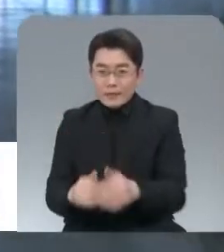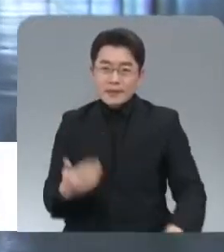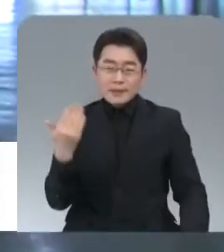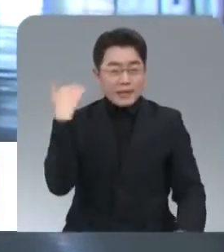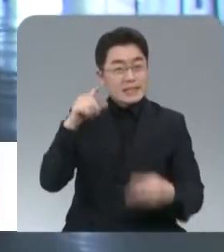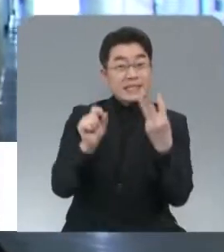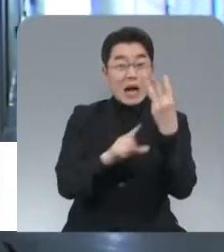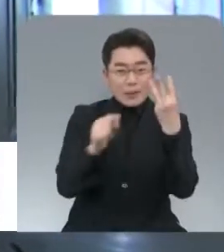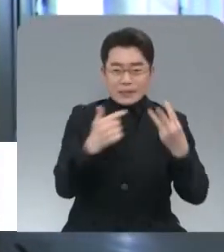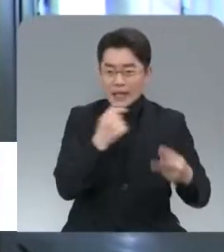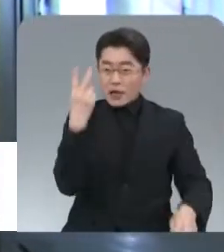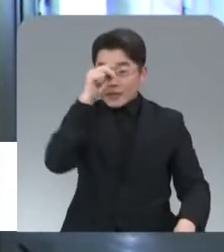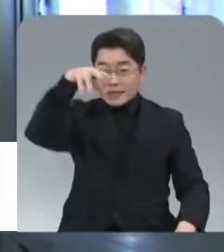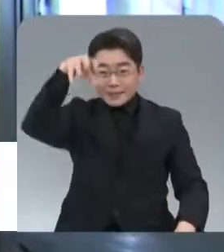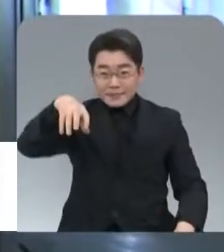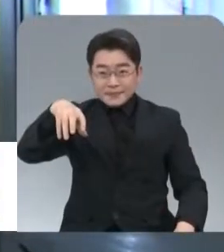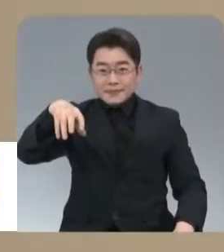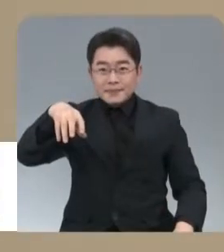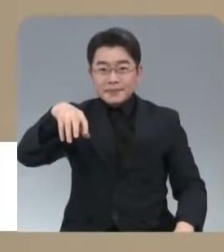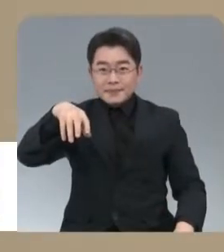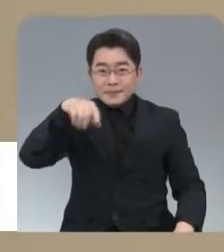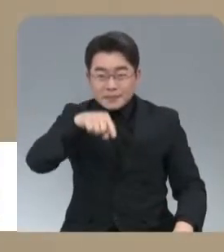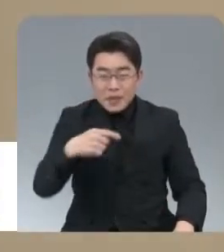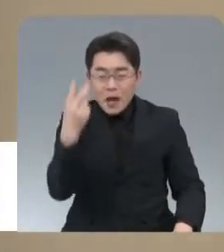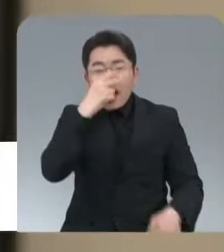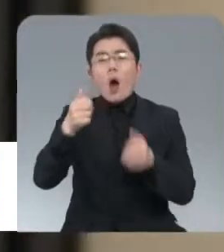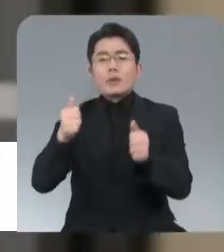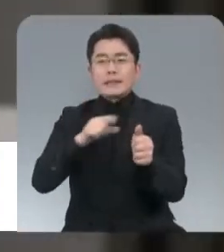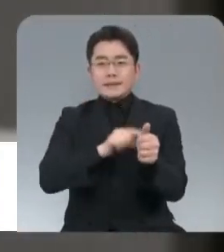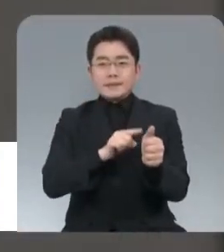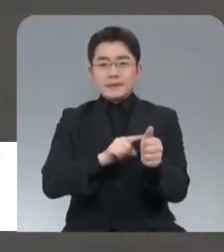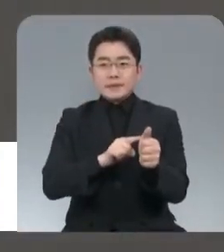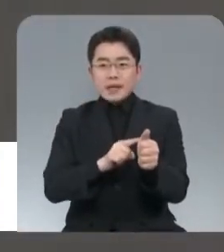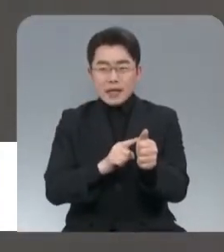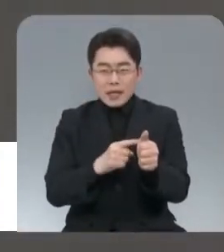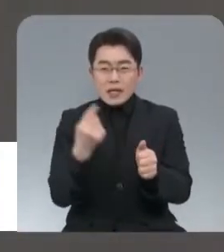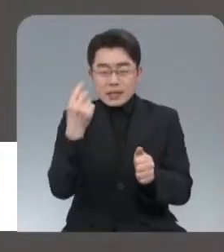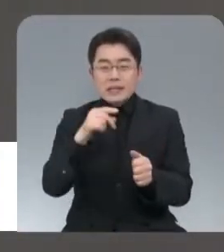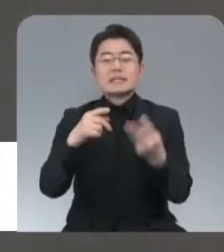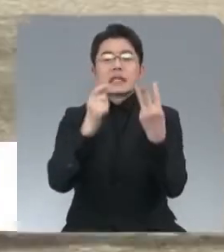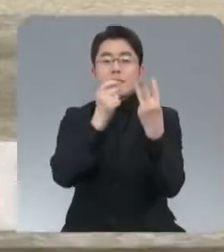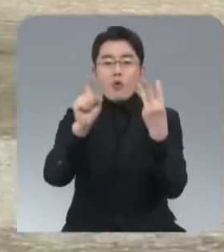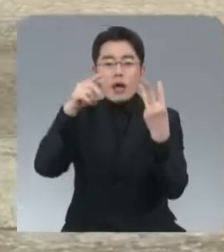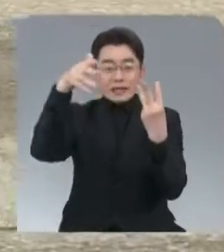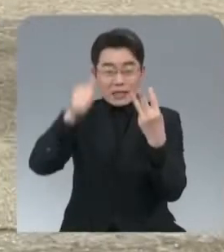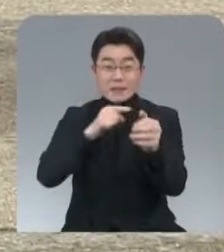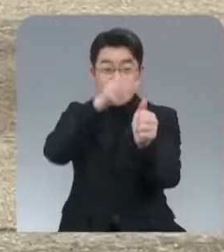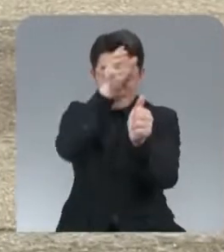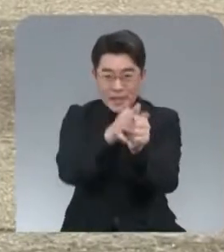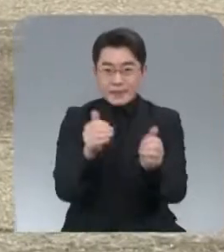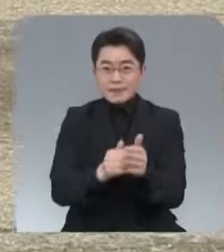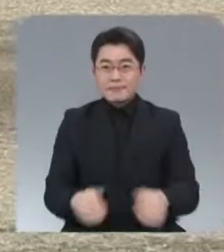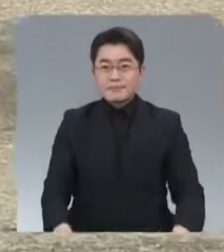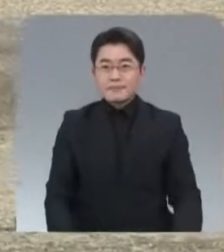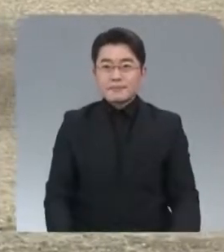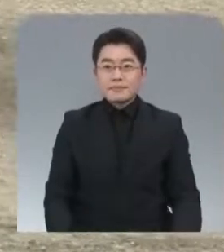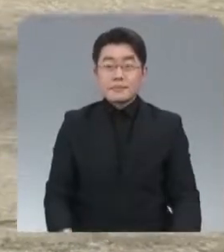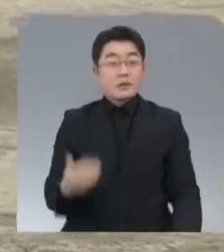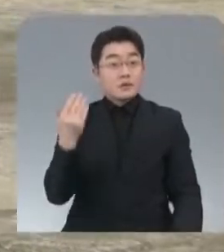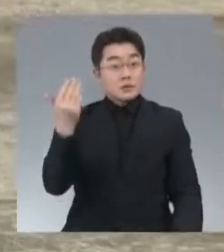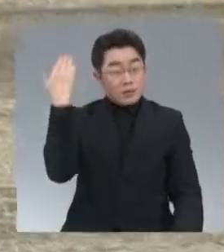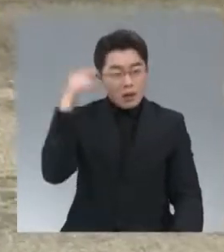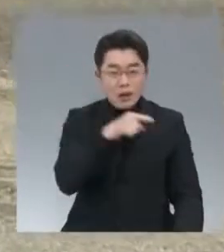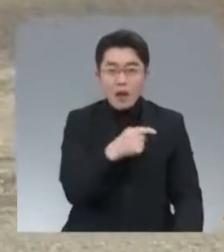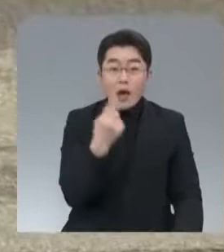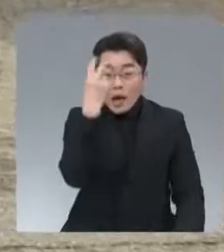대검찰청은 해당 의혹에 대한 주임 검사로 대검 감찰 3 과장을 지정했습니다 이에 당시 대검 감찰 부속